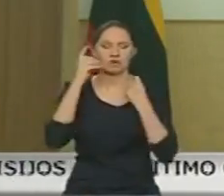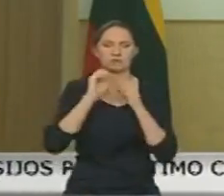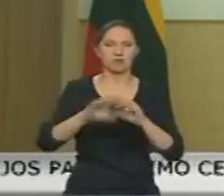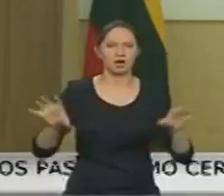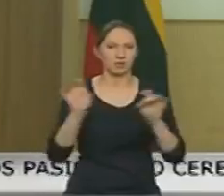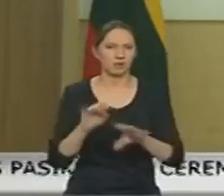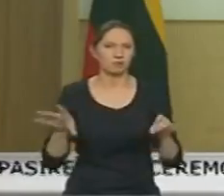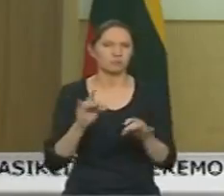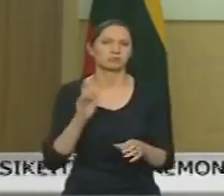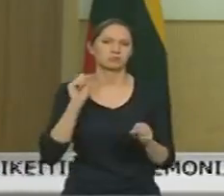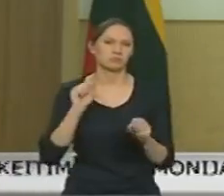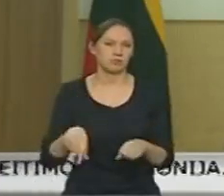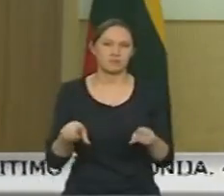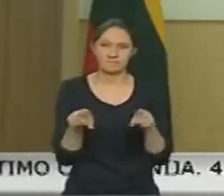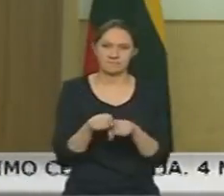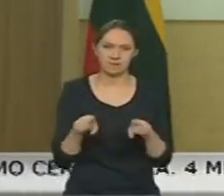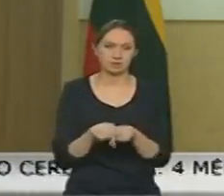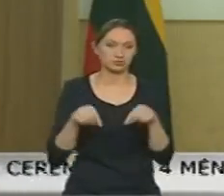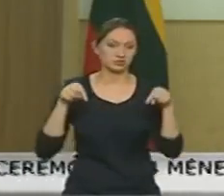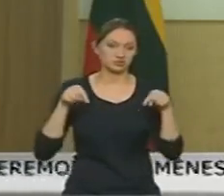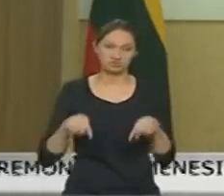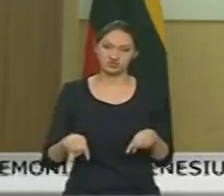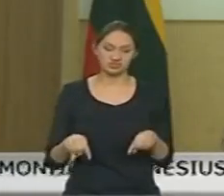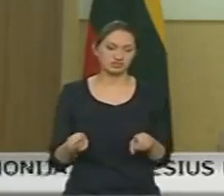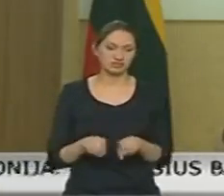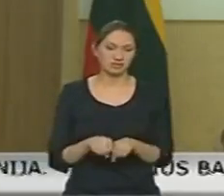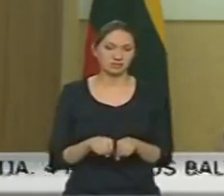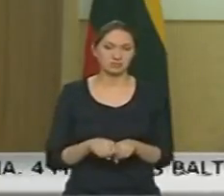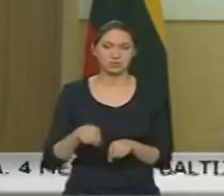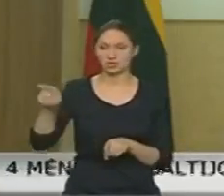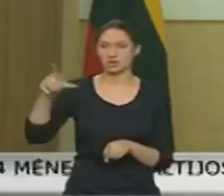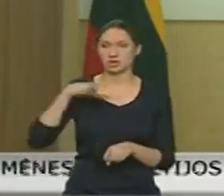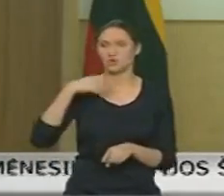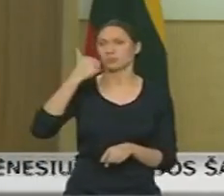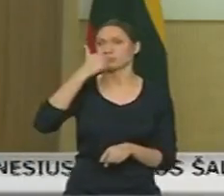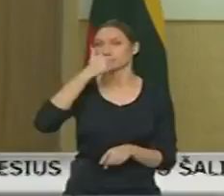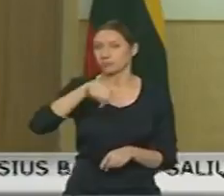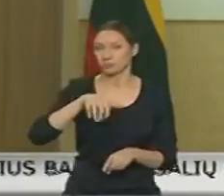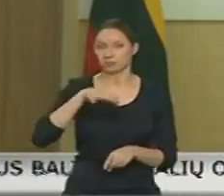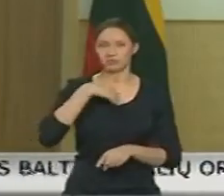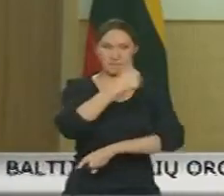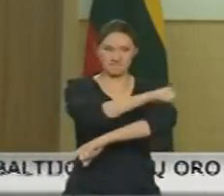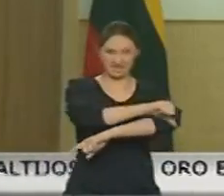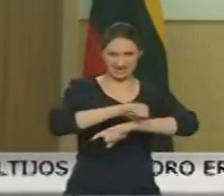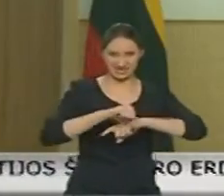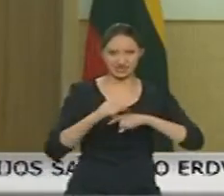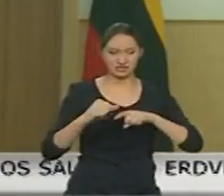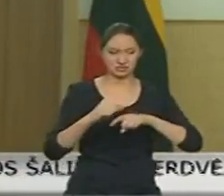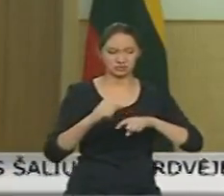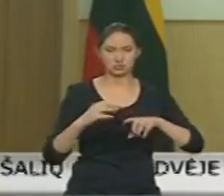būti panašus incidentai čia vykdomi. Jie tokius darė žudydami mūsų pasieniečius prieš